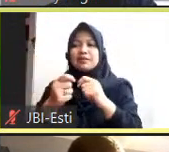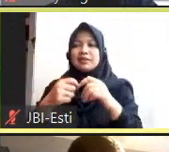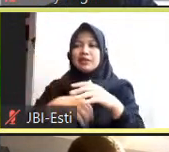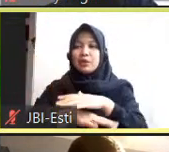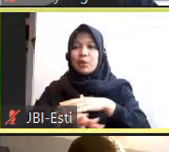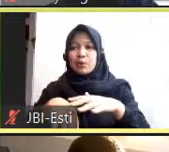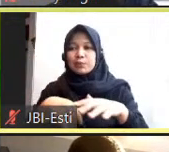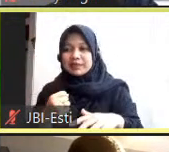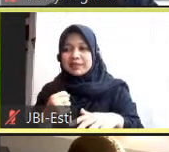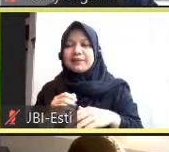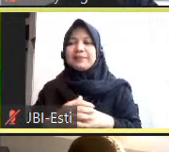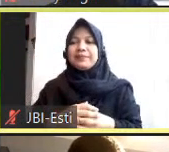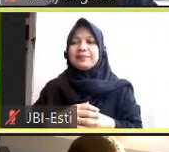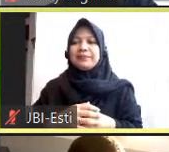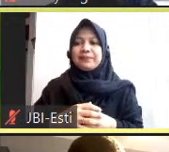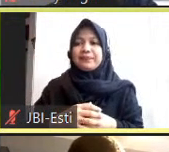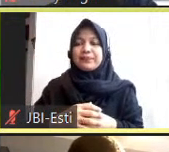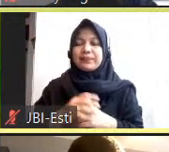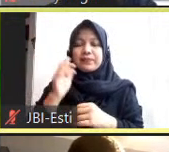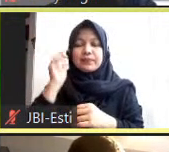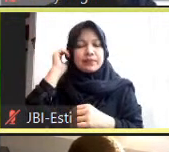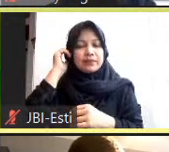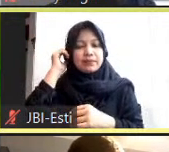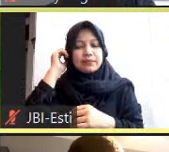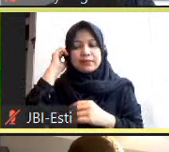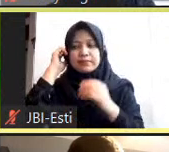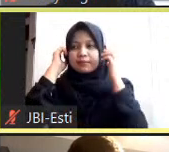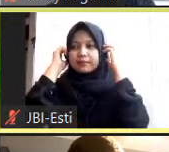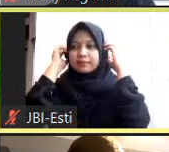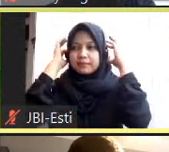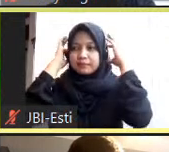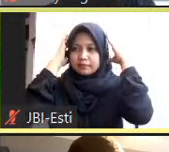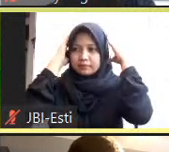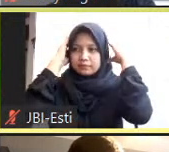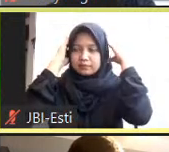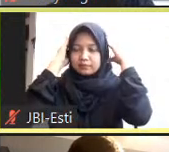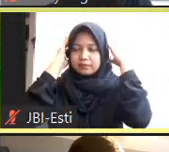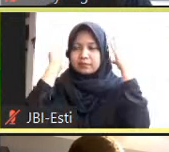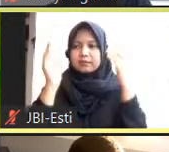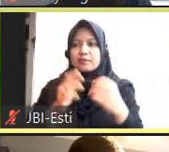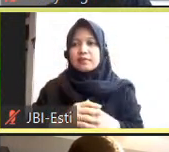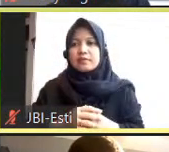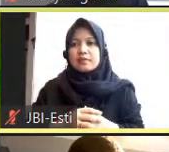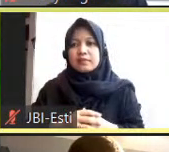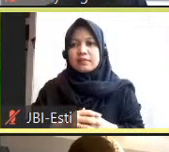represif, sehingga sampai ada 5 orang meninggal dunia. Ada penangkapan juga.